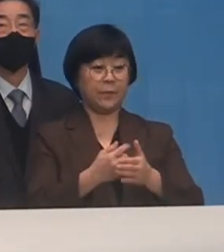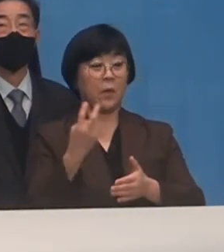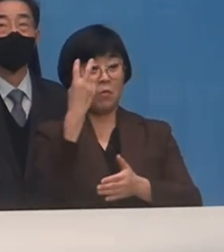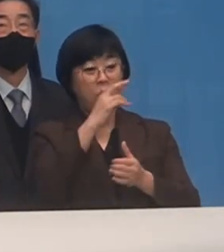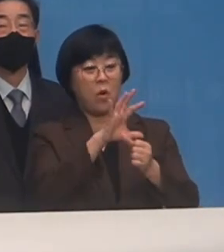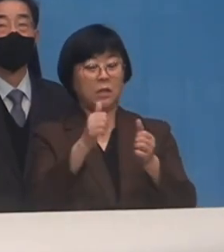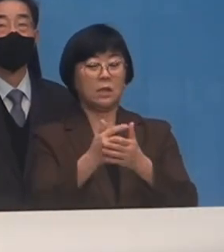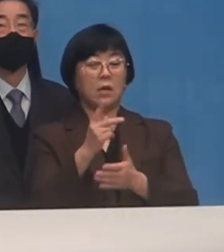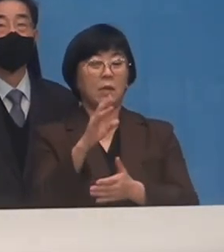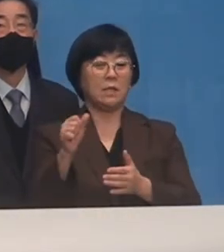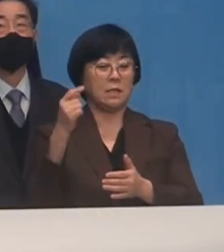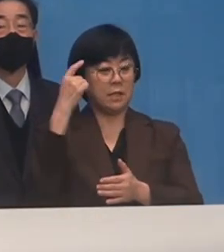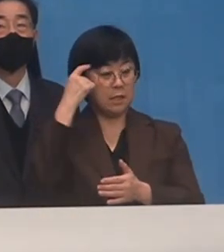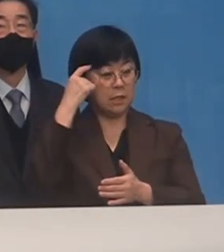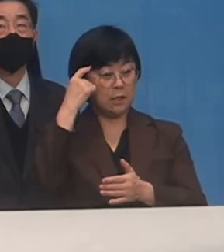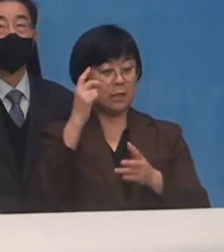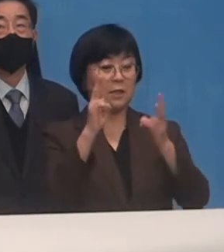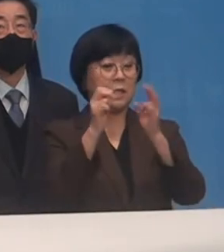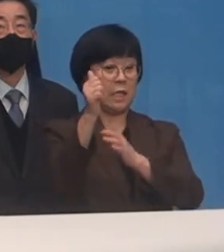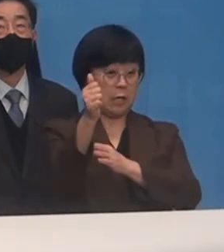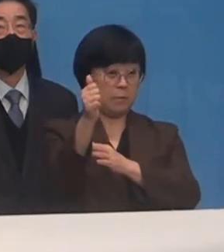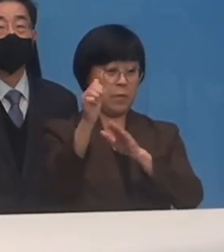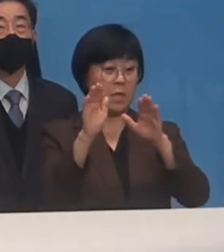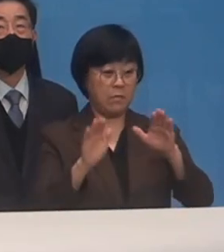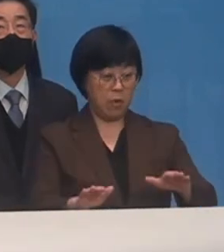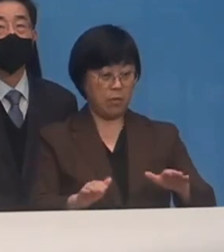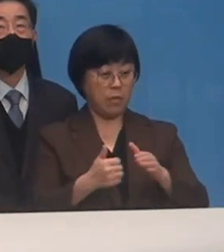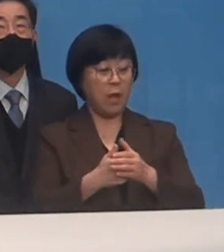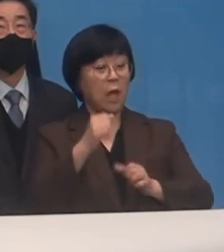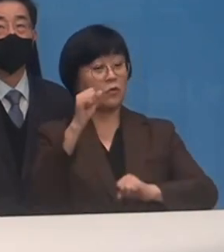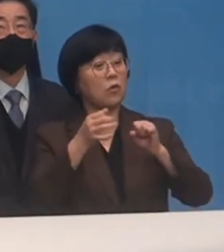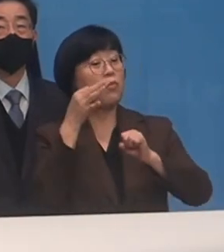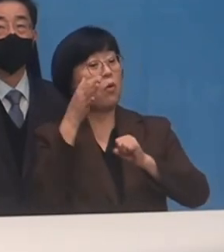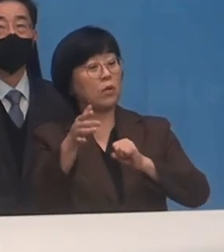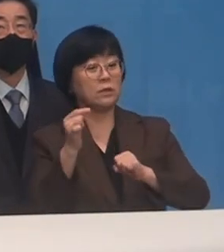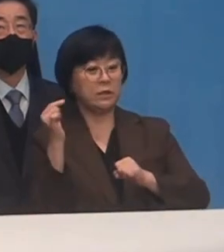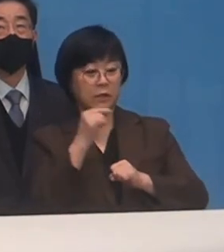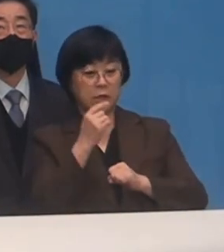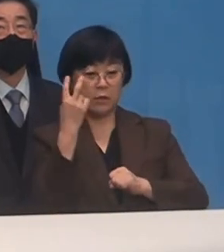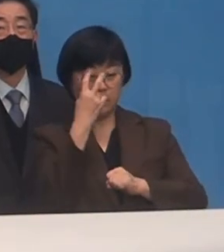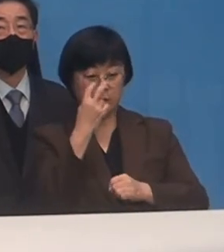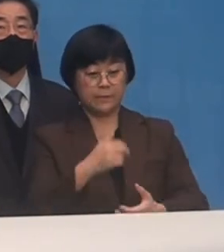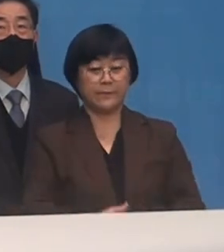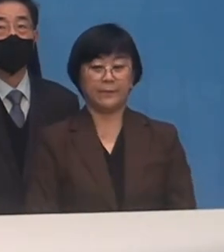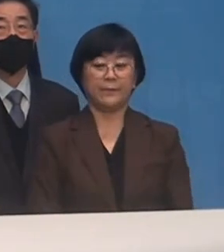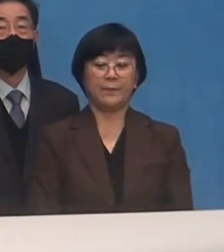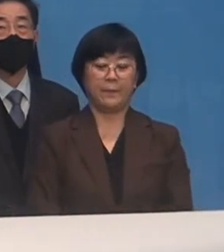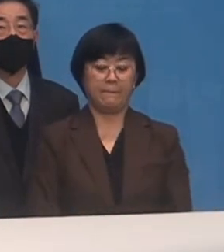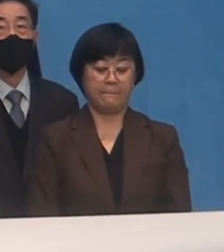지키는 KBS의 의지를 김희철 사장의 이번 행보를 통해 철저히 검증할 것이다.